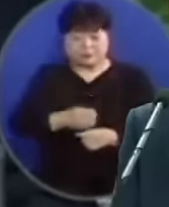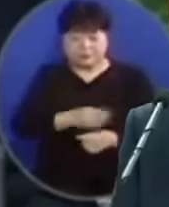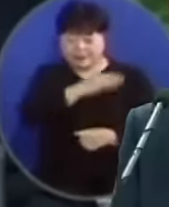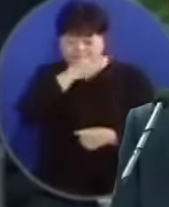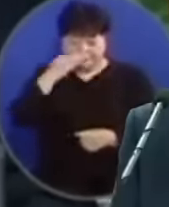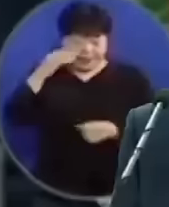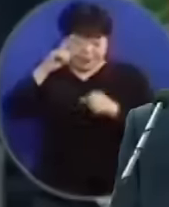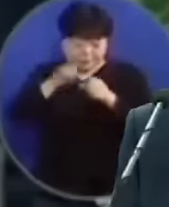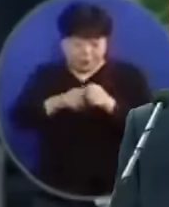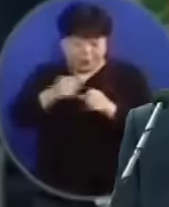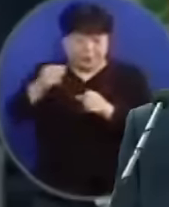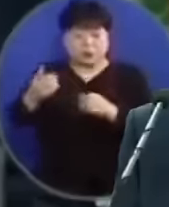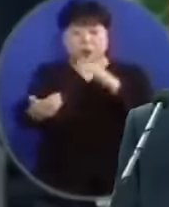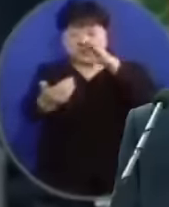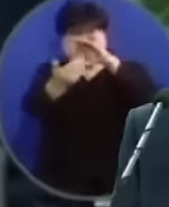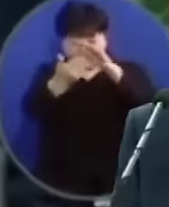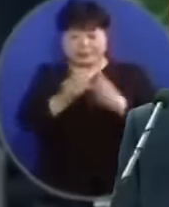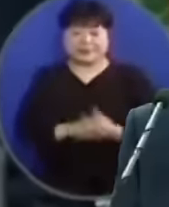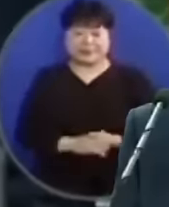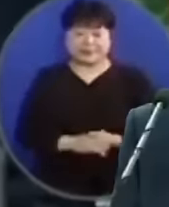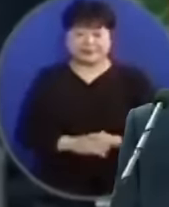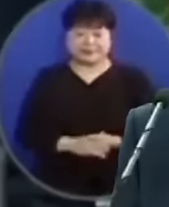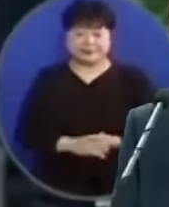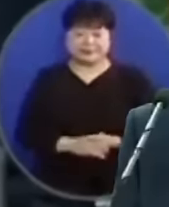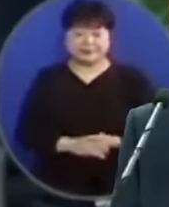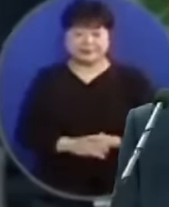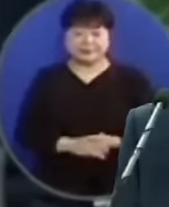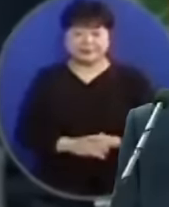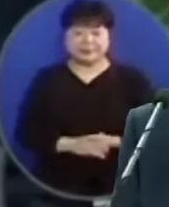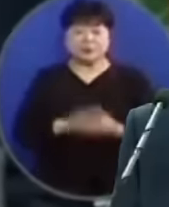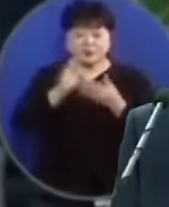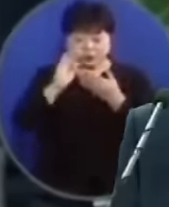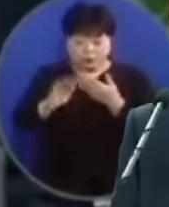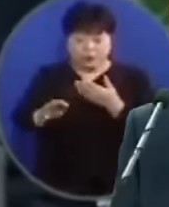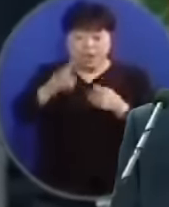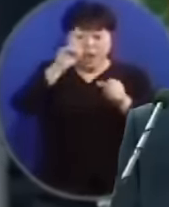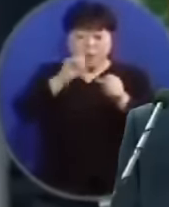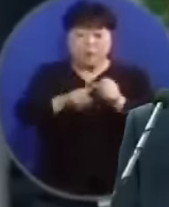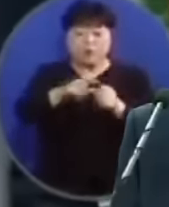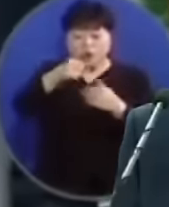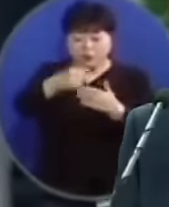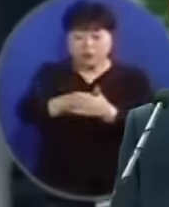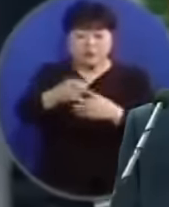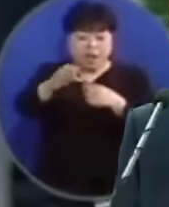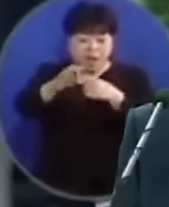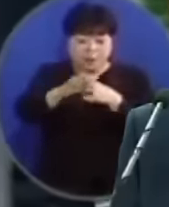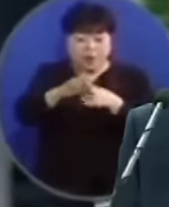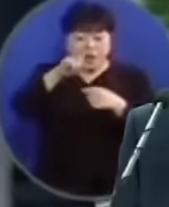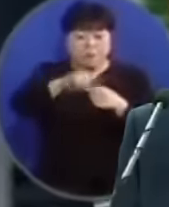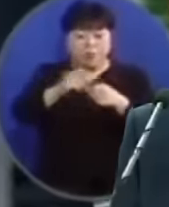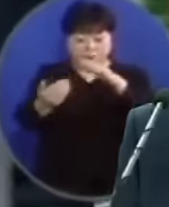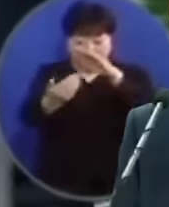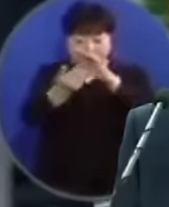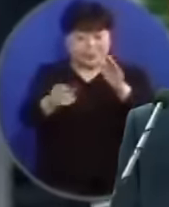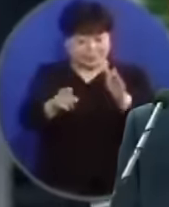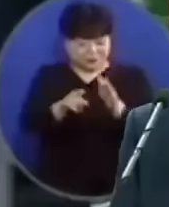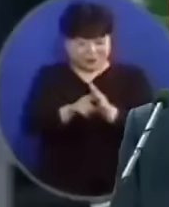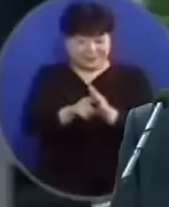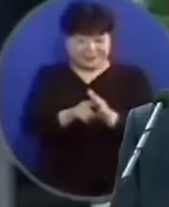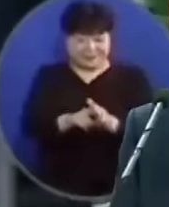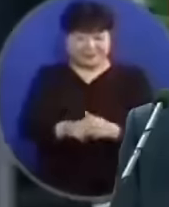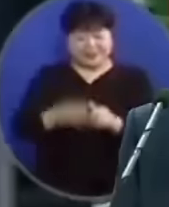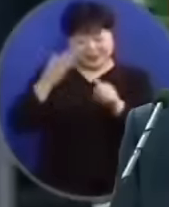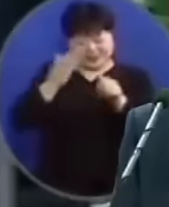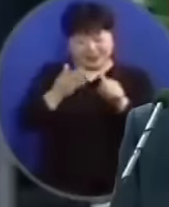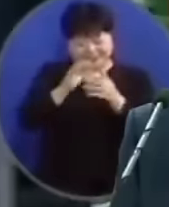분명한 목표를 가지고 이루어지는 것입니다. 그러고 난 다음에 목표를 정했으면 그 목표가 이루어지기 위해서